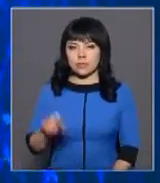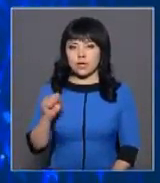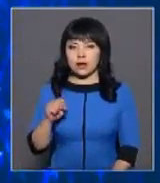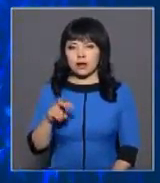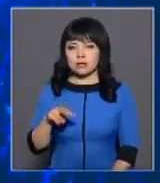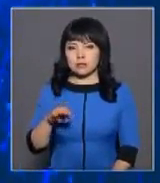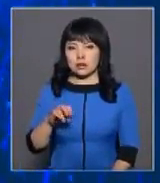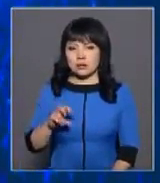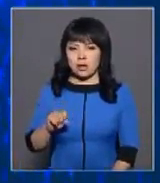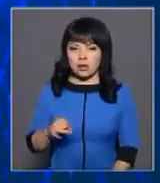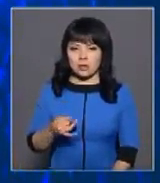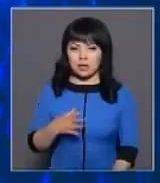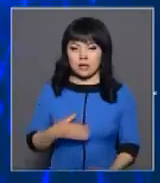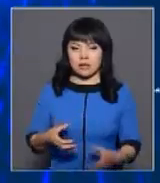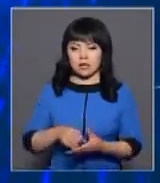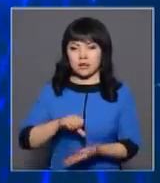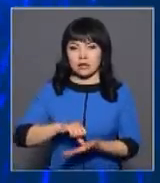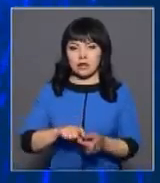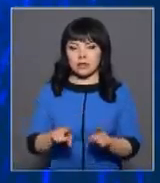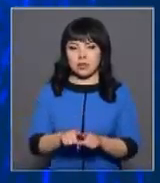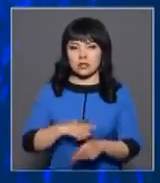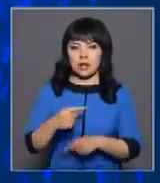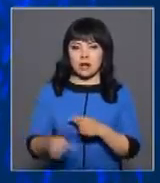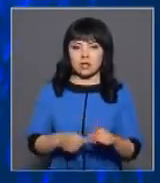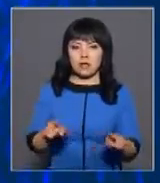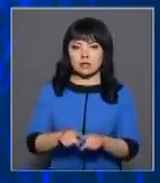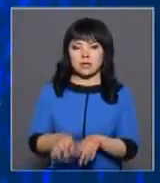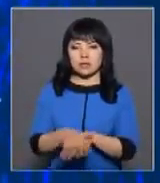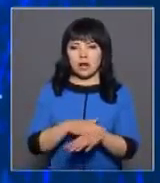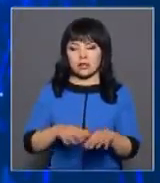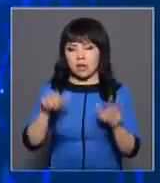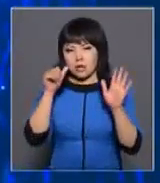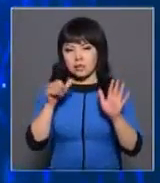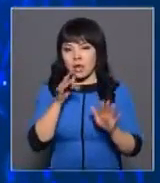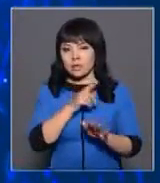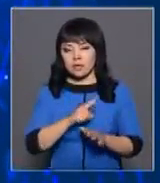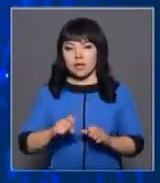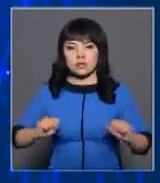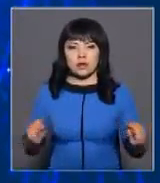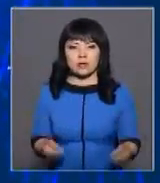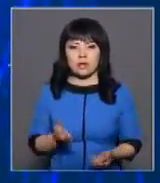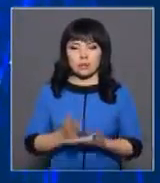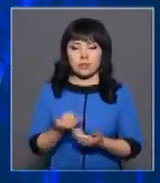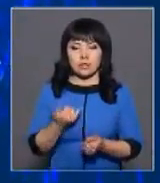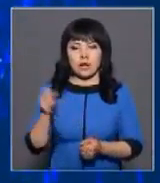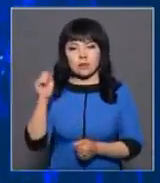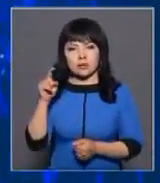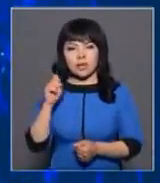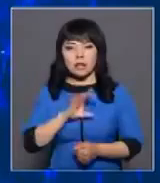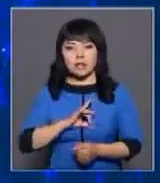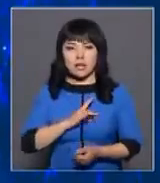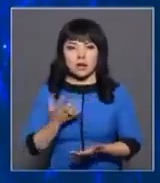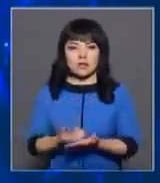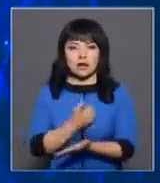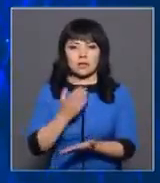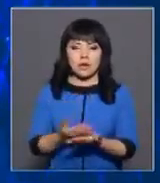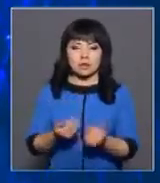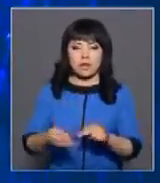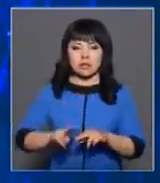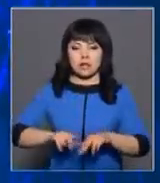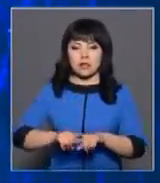Өзге де тақырыптар. Алтай қысымыз бар, алайда әлі күнге дейін олимпиададан жарытып медаль ала алмаймыз. Бұл елімізде қысқы спорт